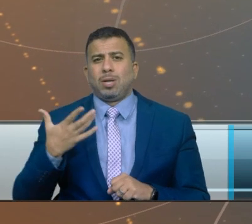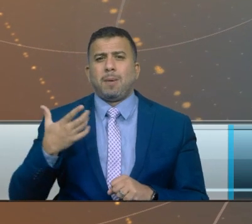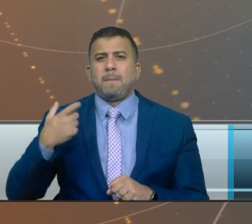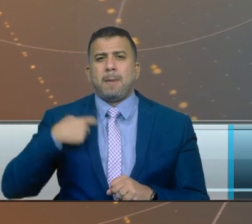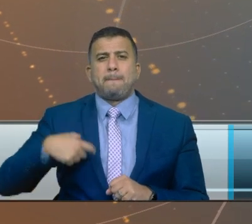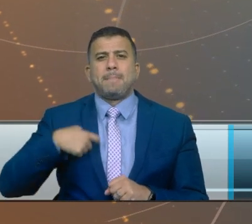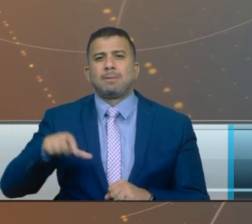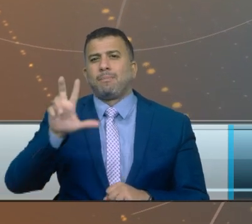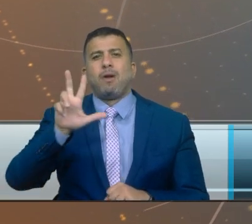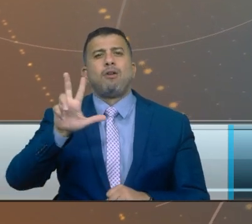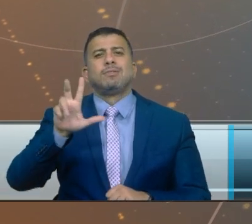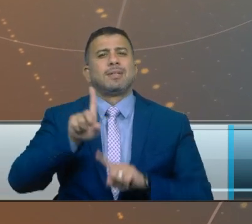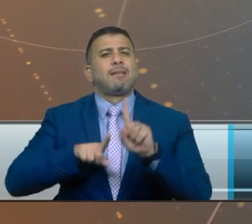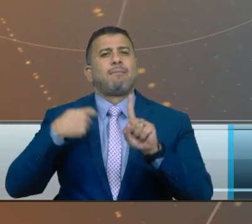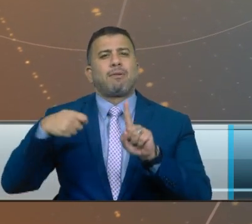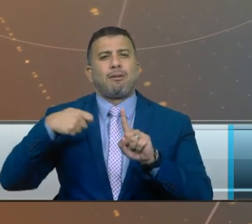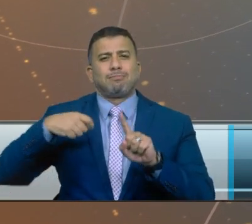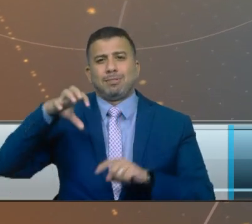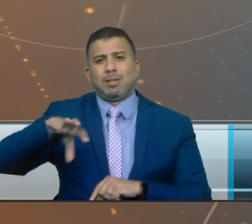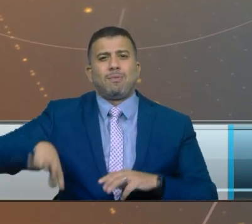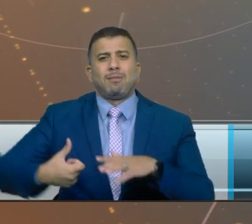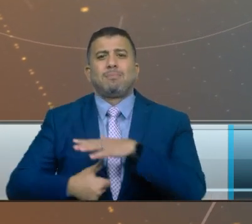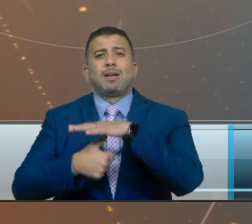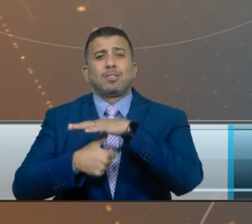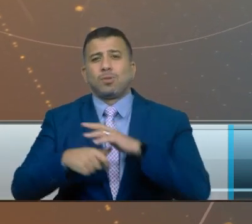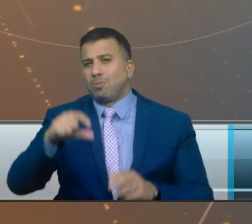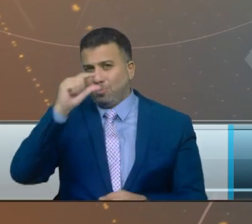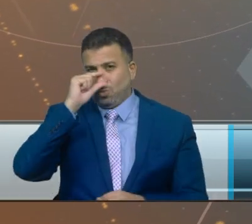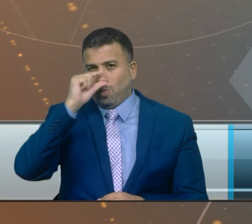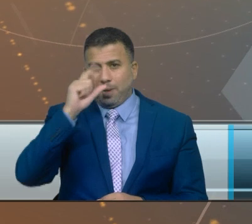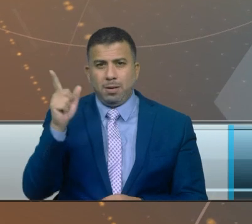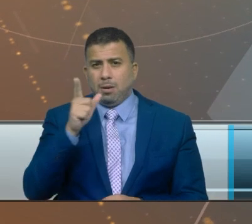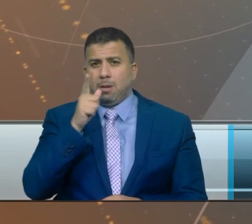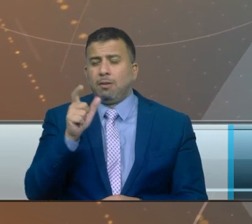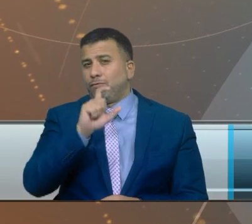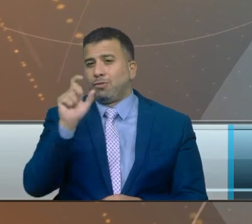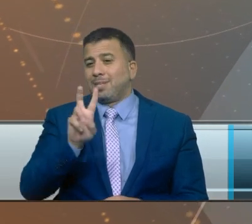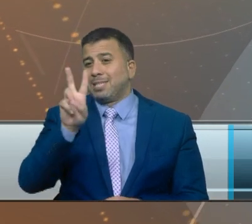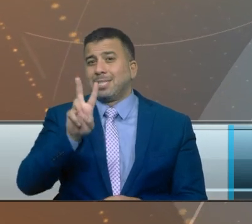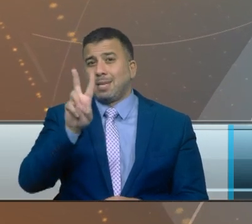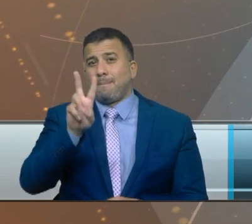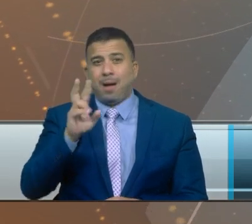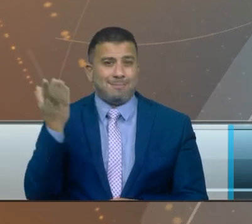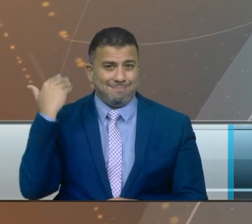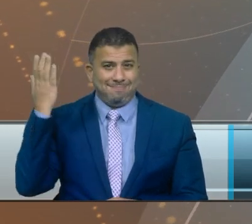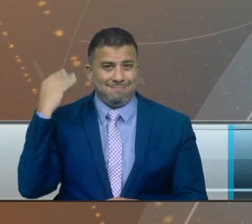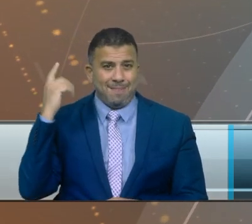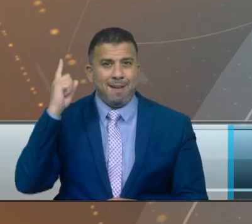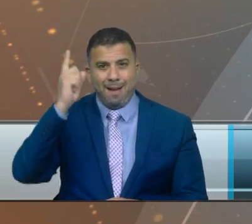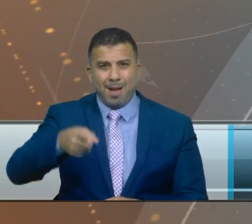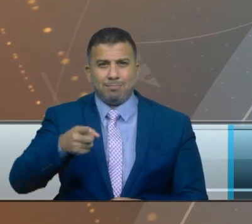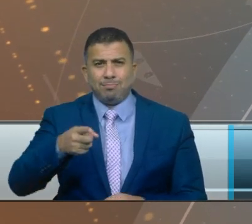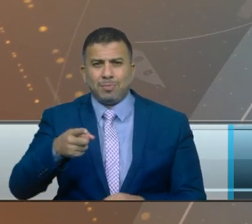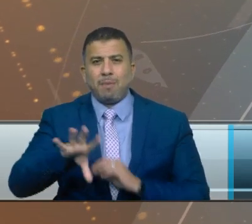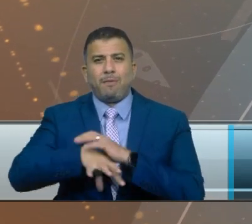برئاسه صاحب السمو الشيخ محمد بن راشد ال مكتوم نائب رئيس مجلس الوزراء رئيس مجلس الوزراء حاكم دبي